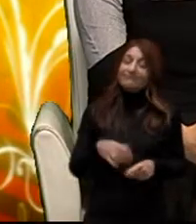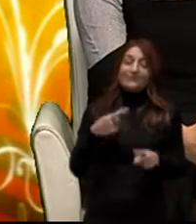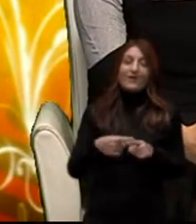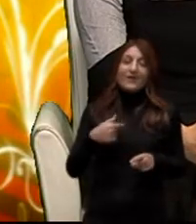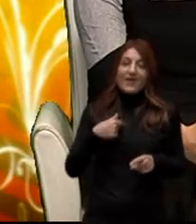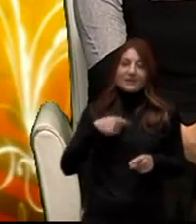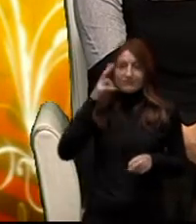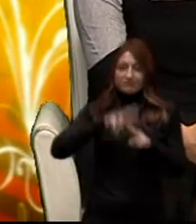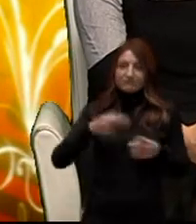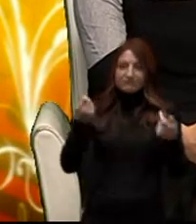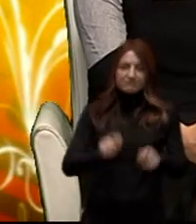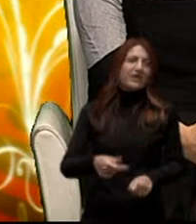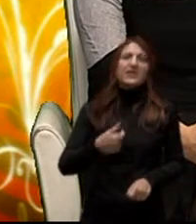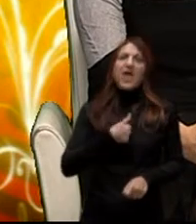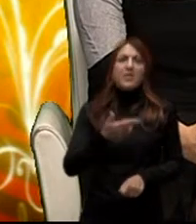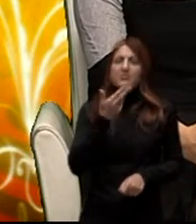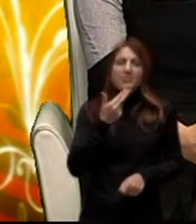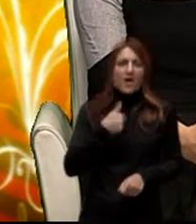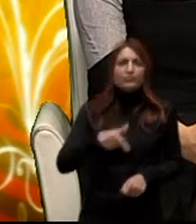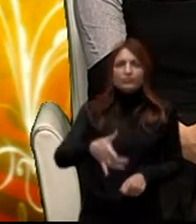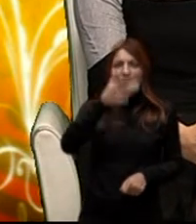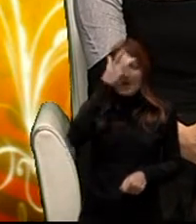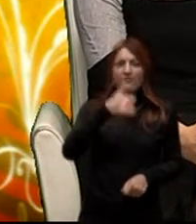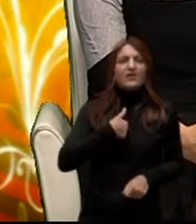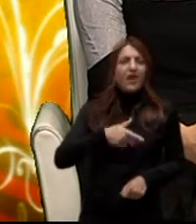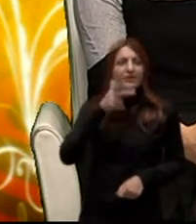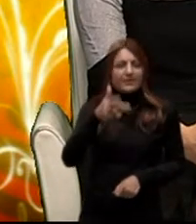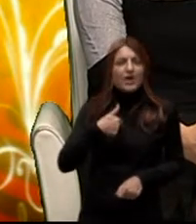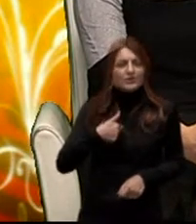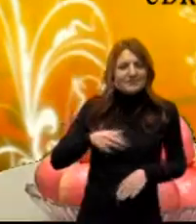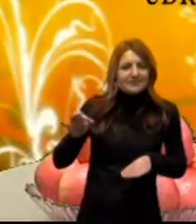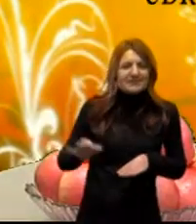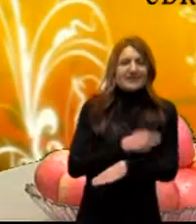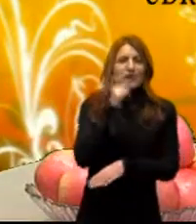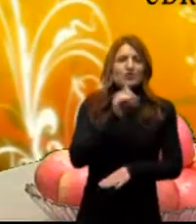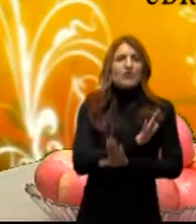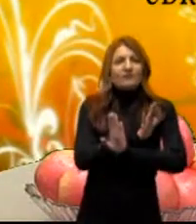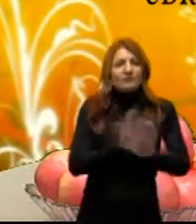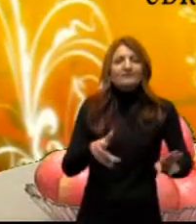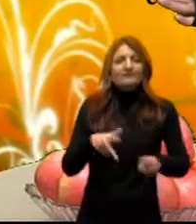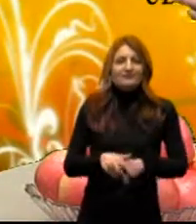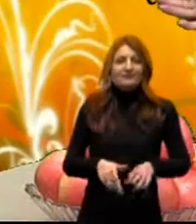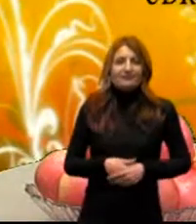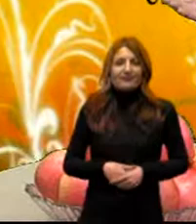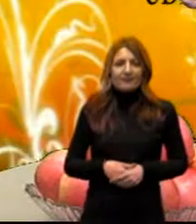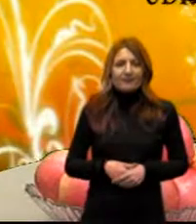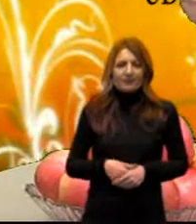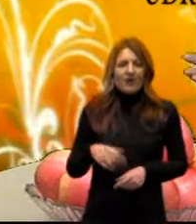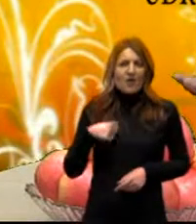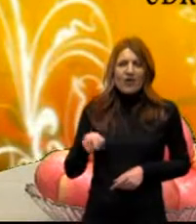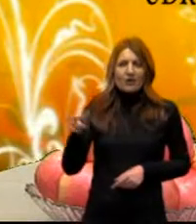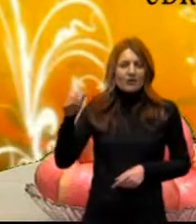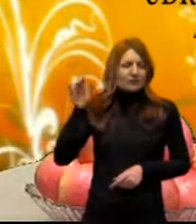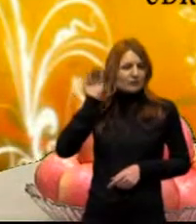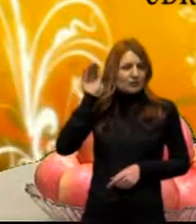imati glavobolje, da želimo biti sretni? Da, točno. I to je jedino što nas veseli. Evo, točno, dragi gledatelji, nemojte misliti, ovo jako lako zvuči kad